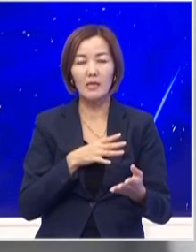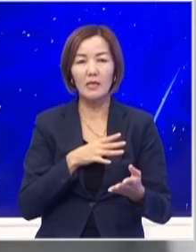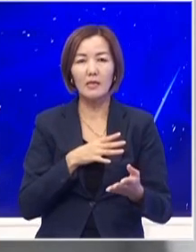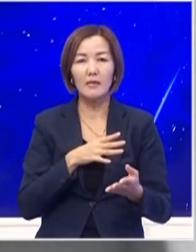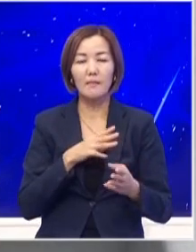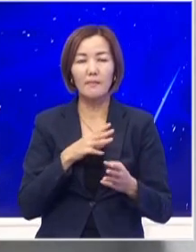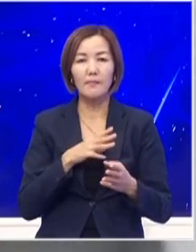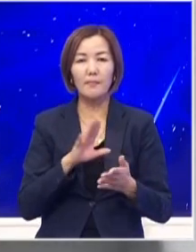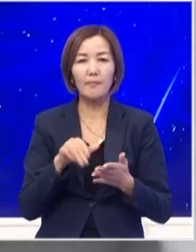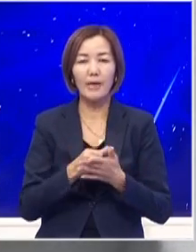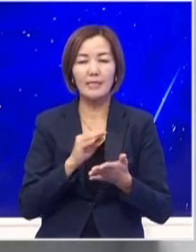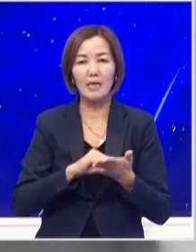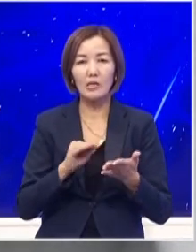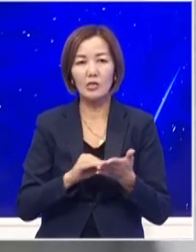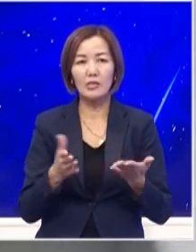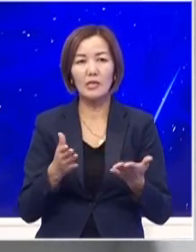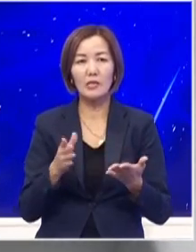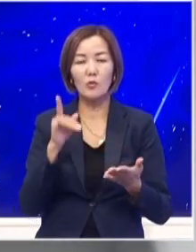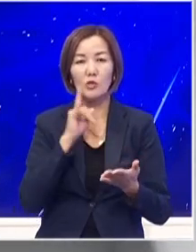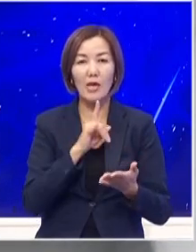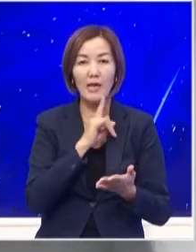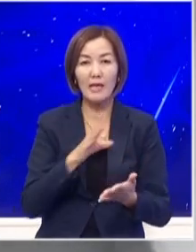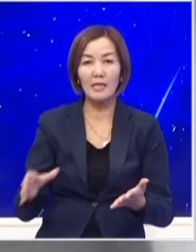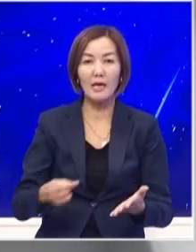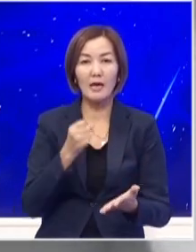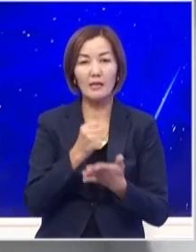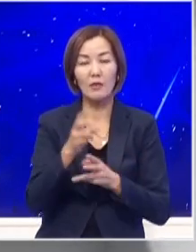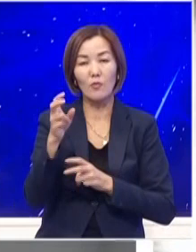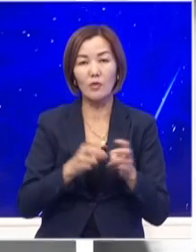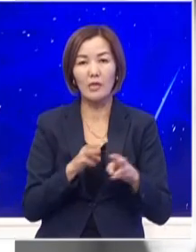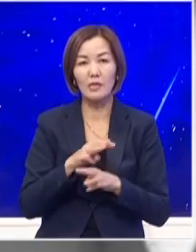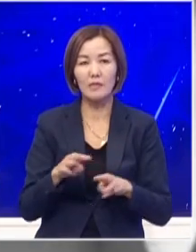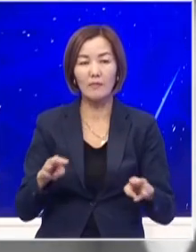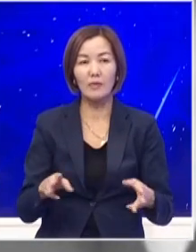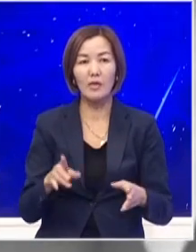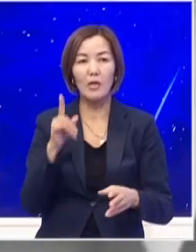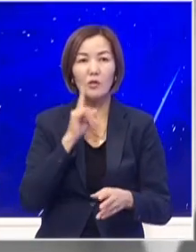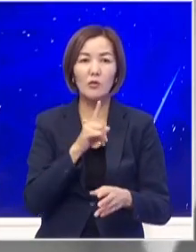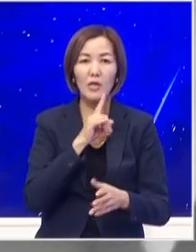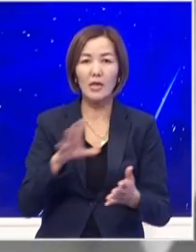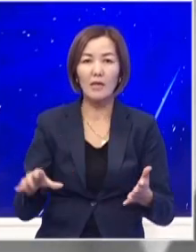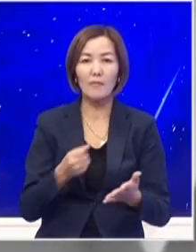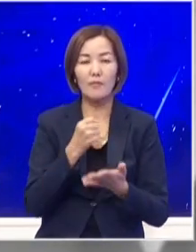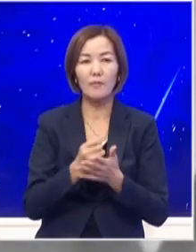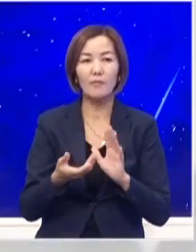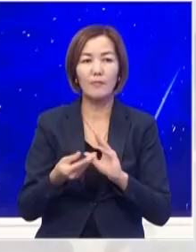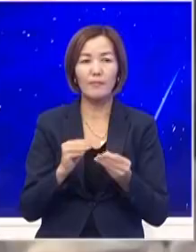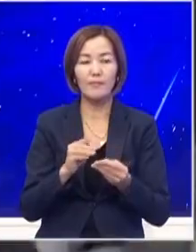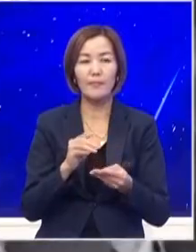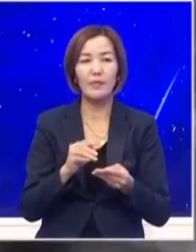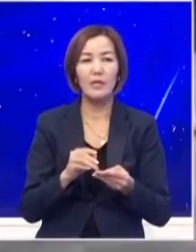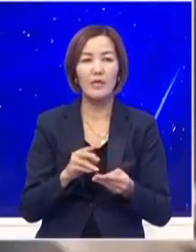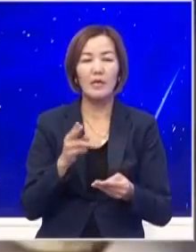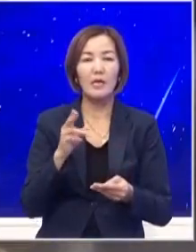министрлер кабинетінің бас хатшысы Хироказу Мацуно және өнеркәсіп министрі Ясутоши Нишимура өз орындарында қалды.